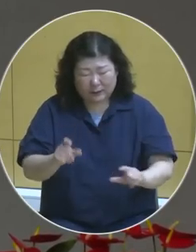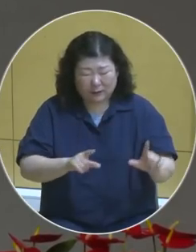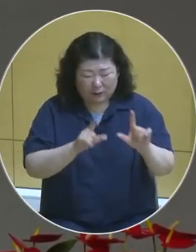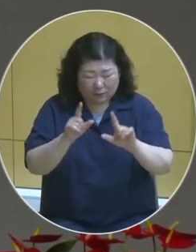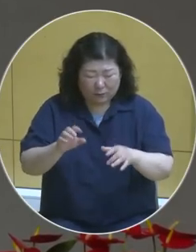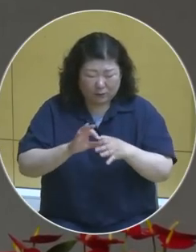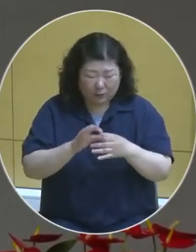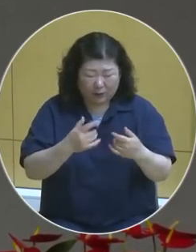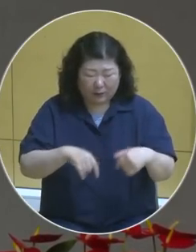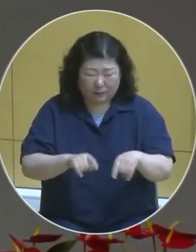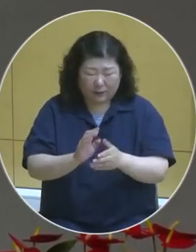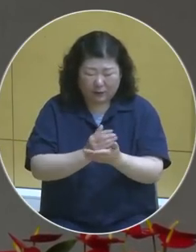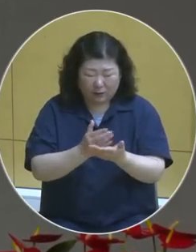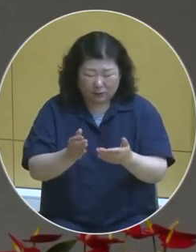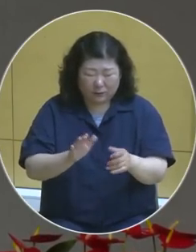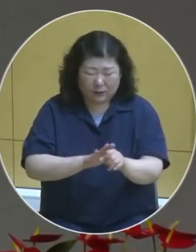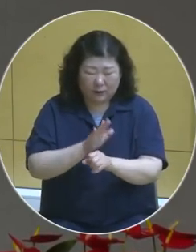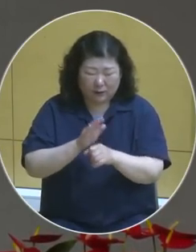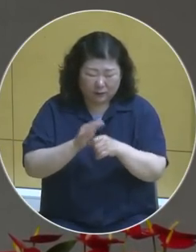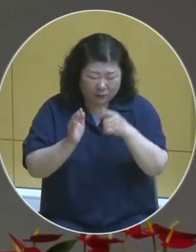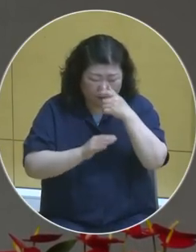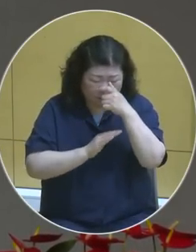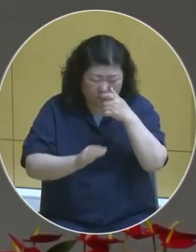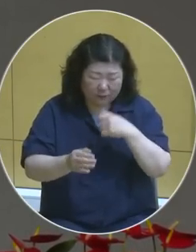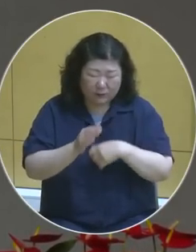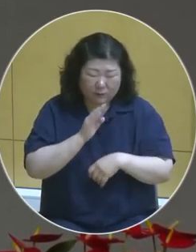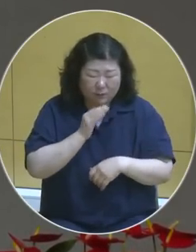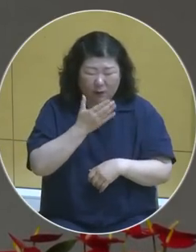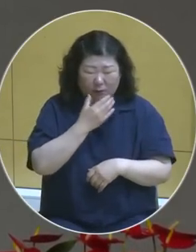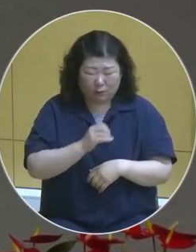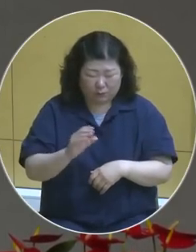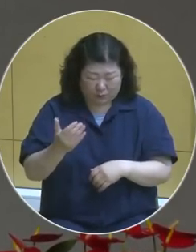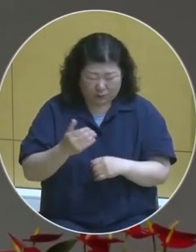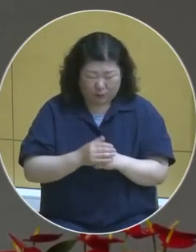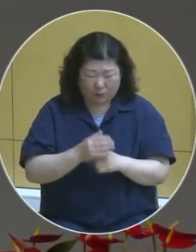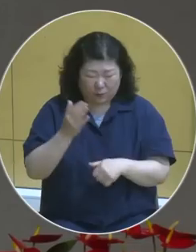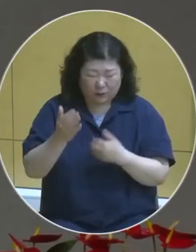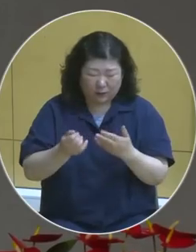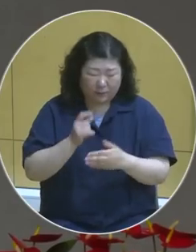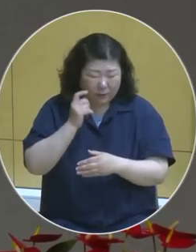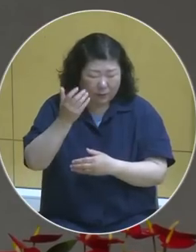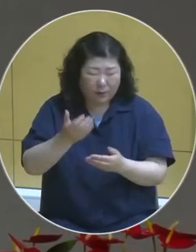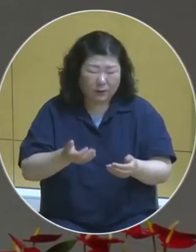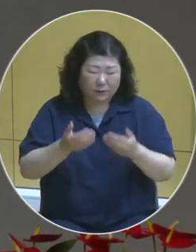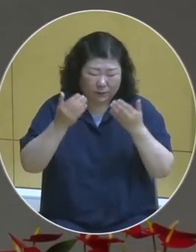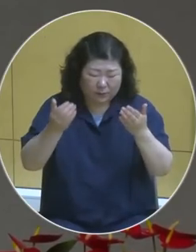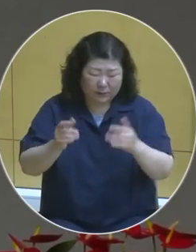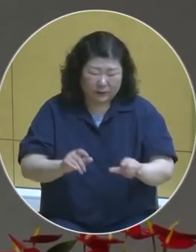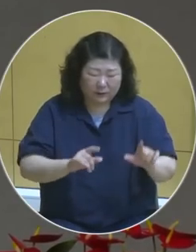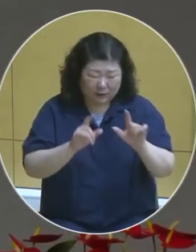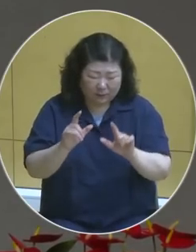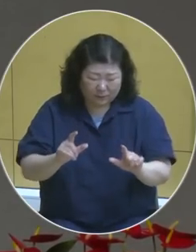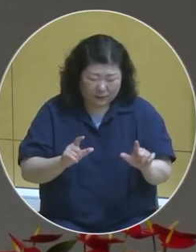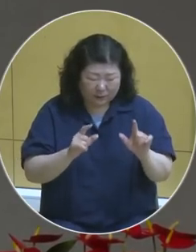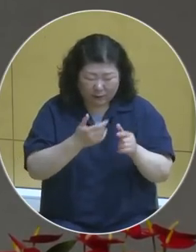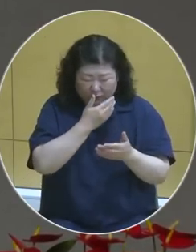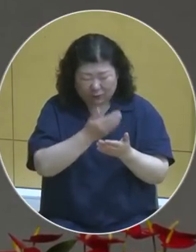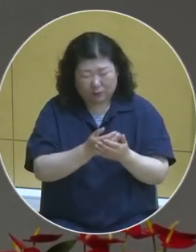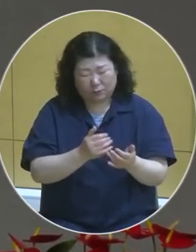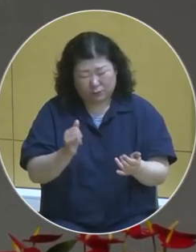나누는 사랑하는 우리 성도님들 정말 복 있고 하나님께 영광 돌리는 삶을 사는 귀한 분들로 주님